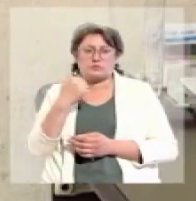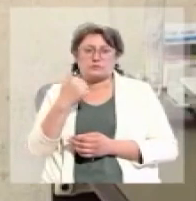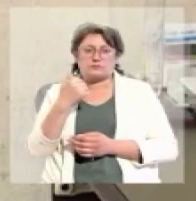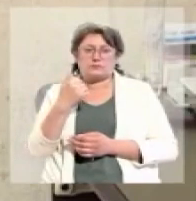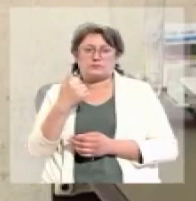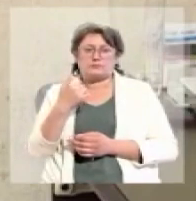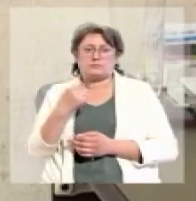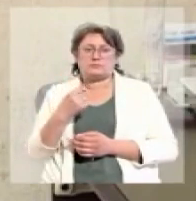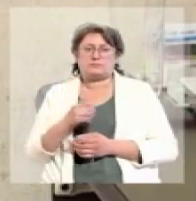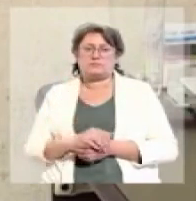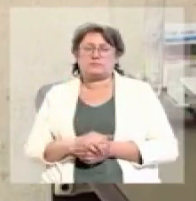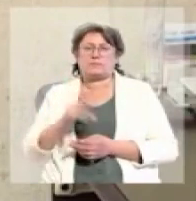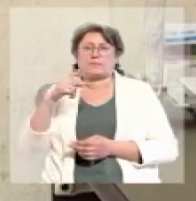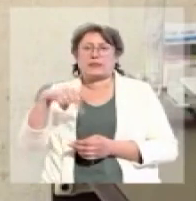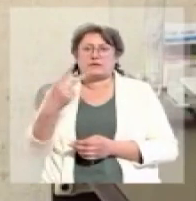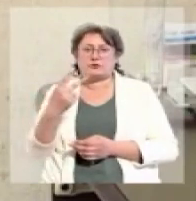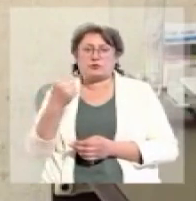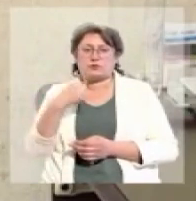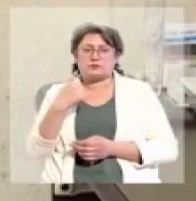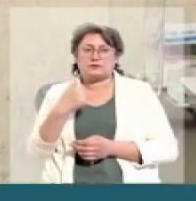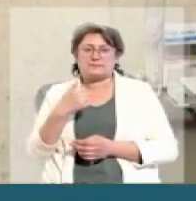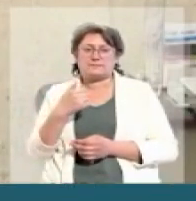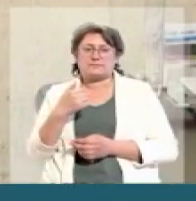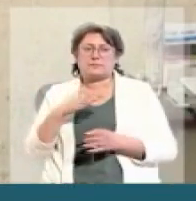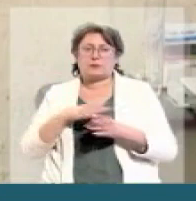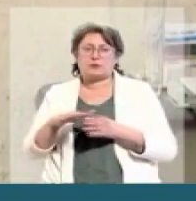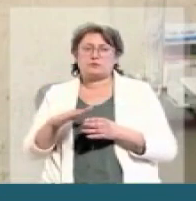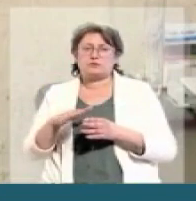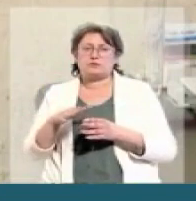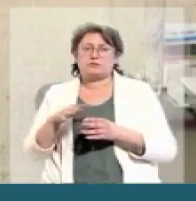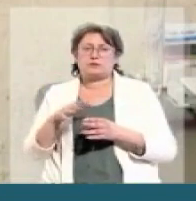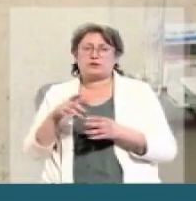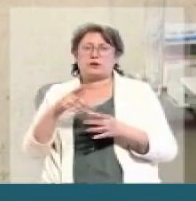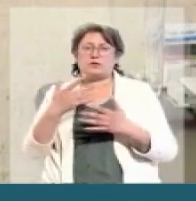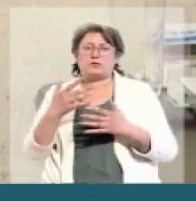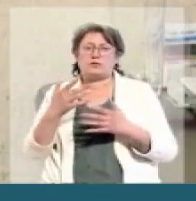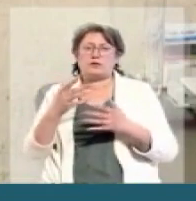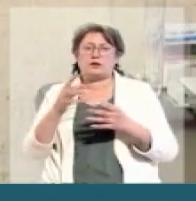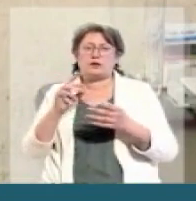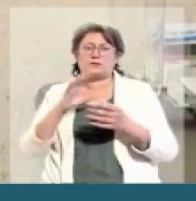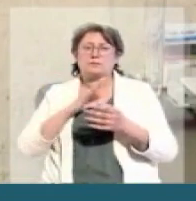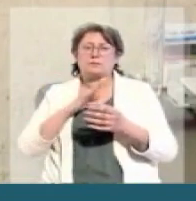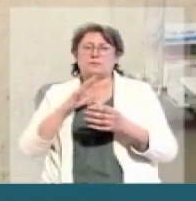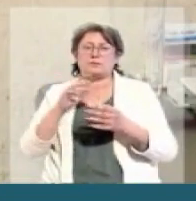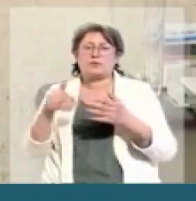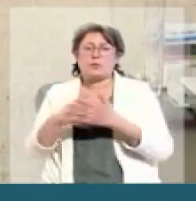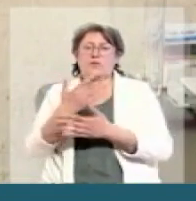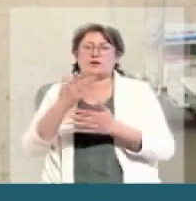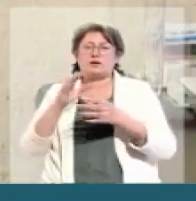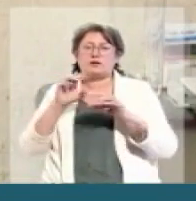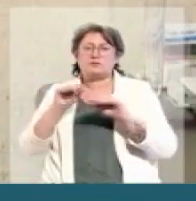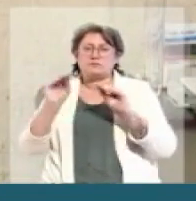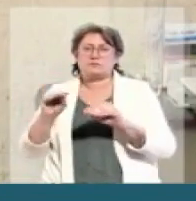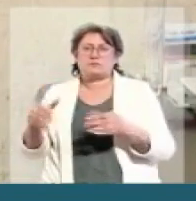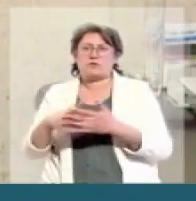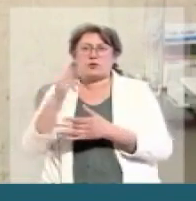который прошел уже отопительный сезон, 22-23 год, полностью мы, получается, его отопили, комбинированный у нас был вид топлива. Ну, львиную долю это у